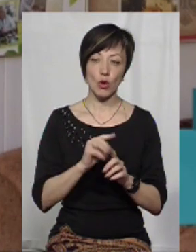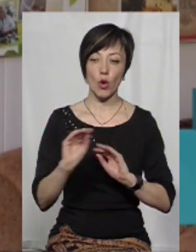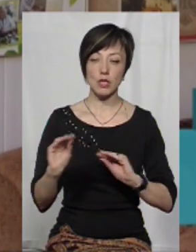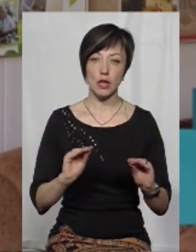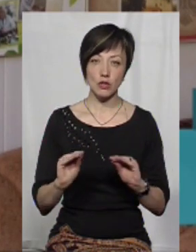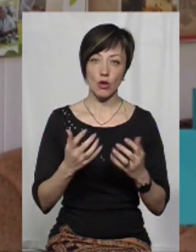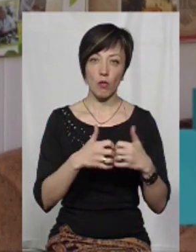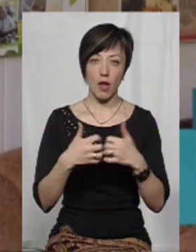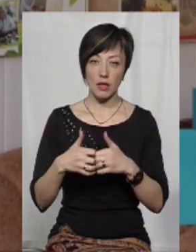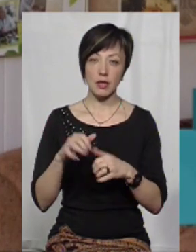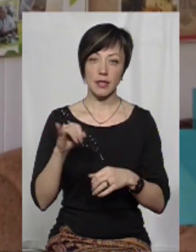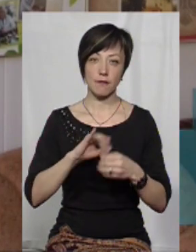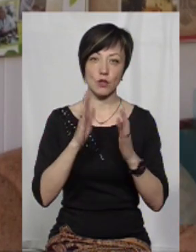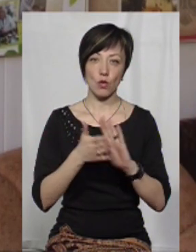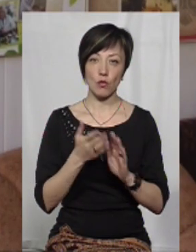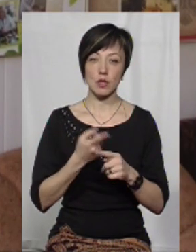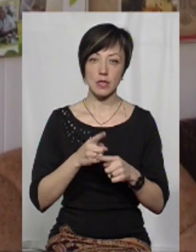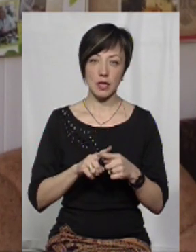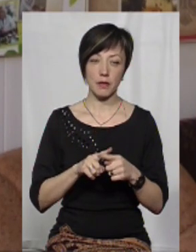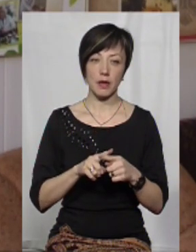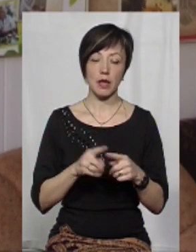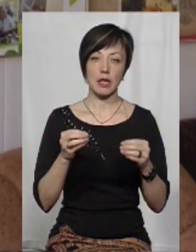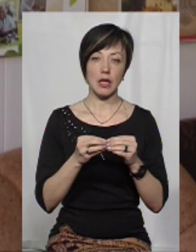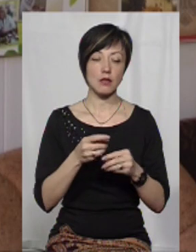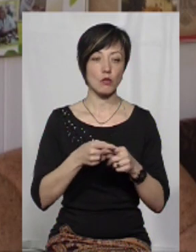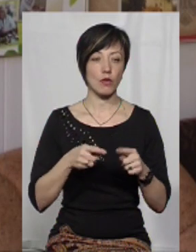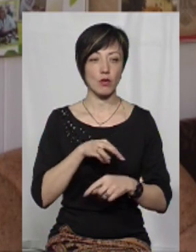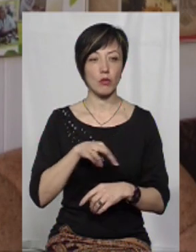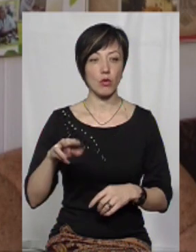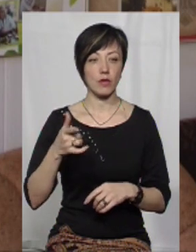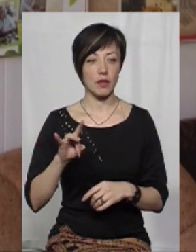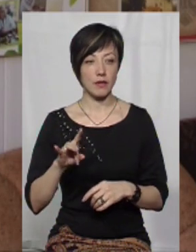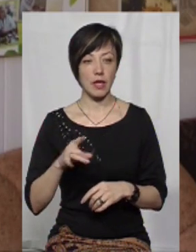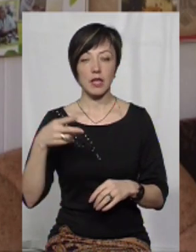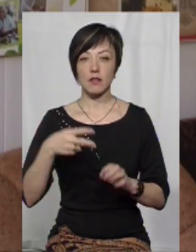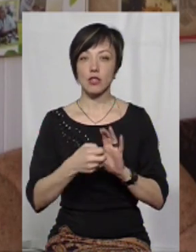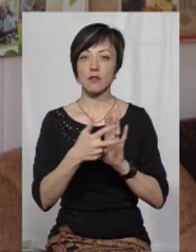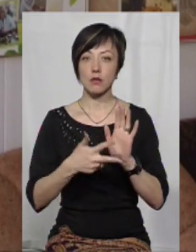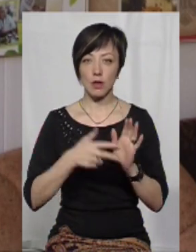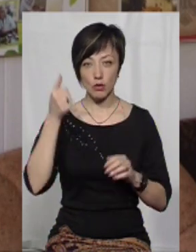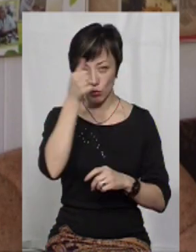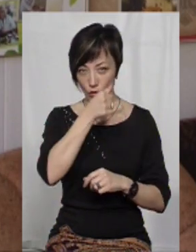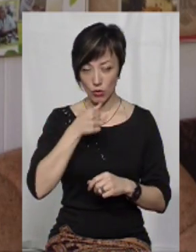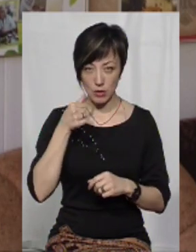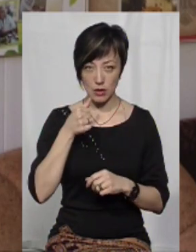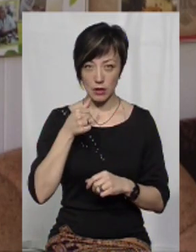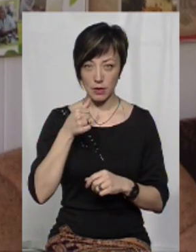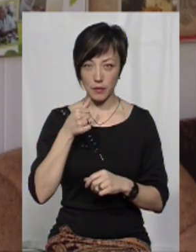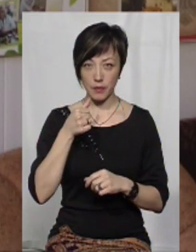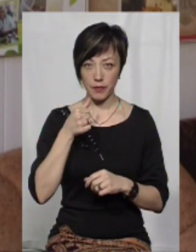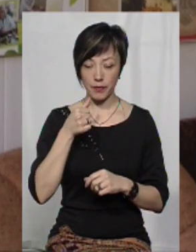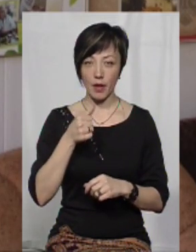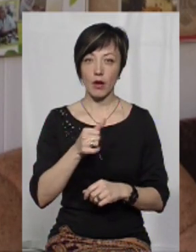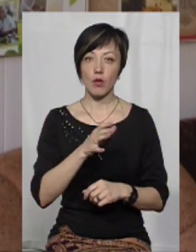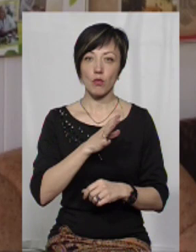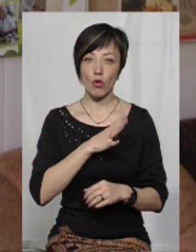оснащення обладнання. І в цілому це 10,5 мільйонів гривень. У 2018 році